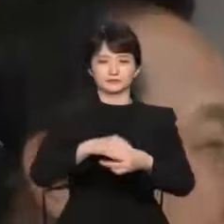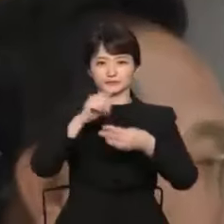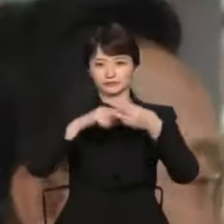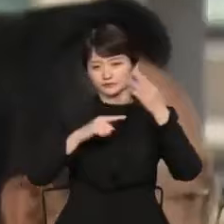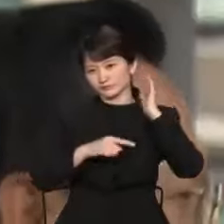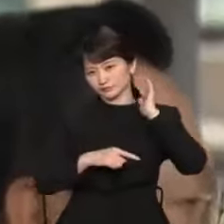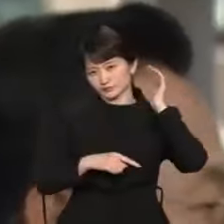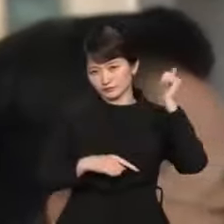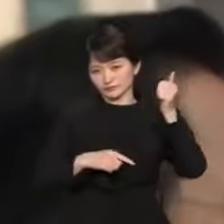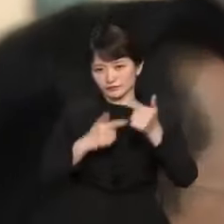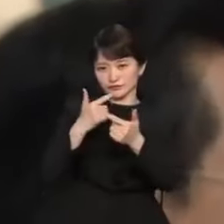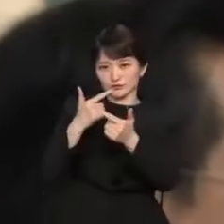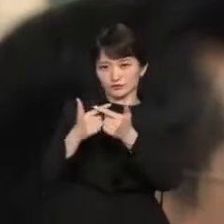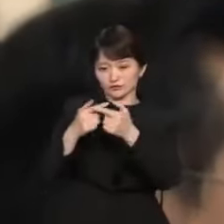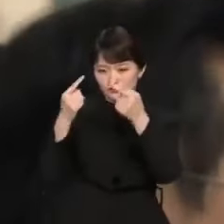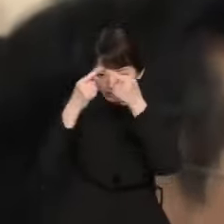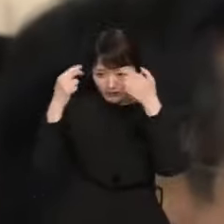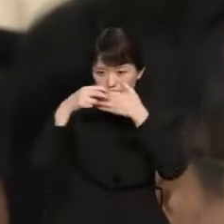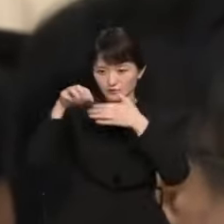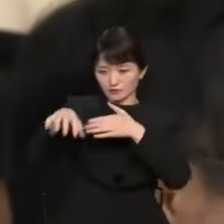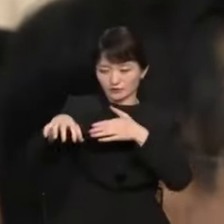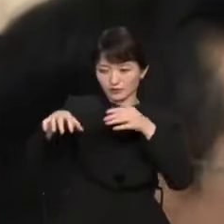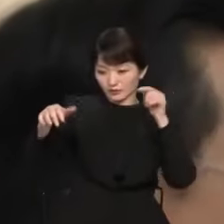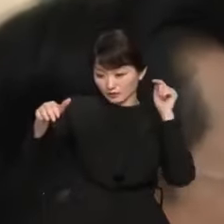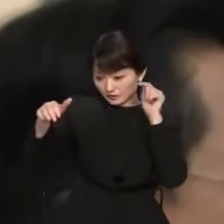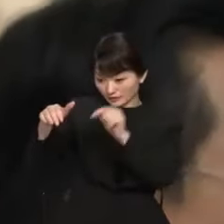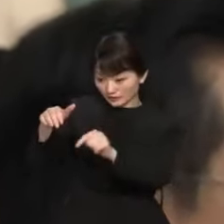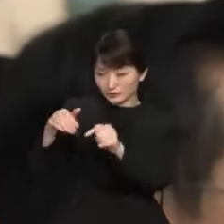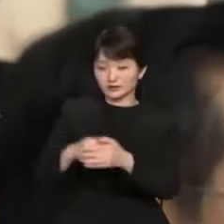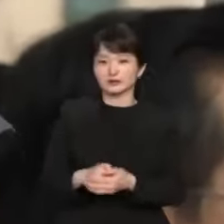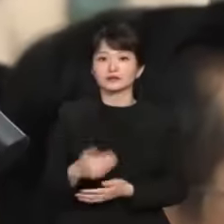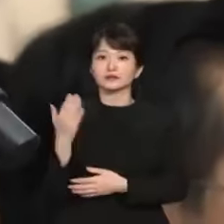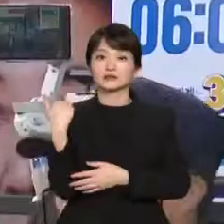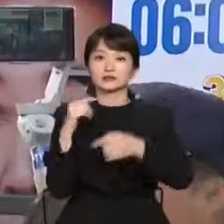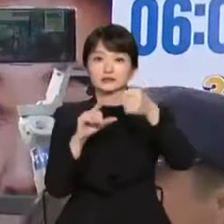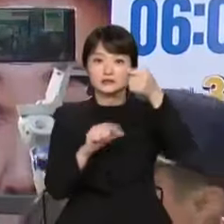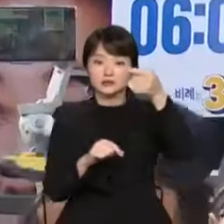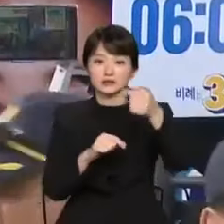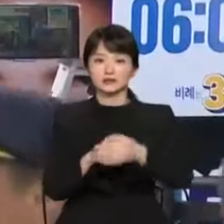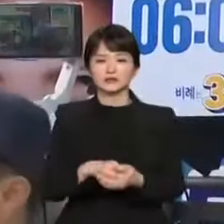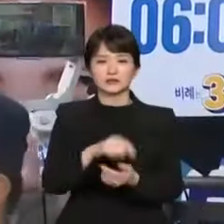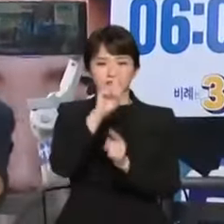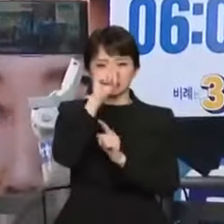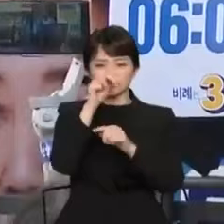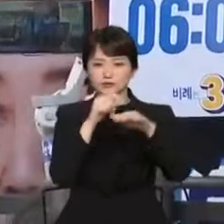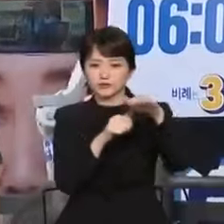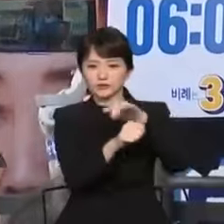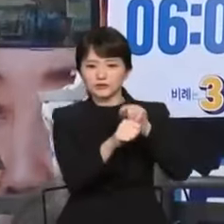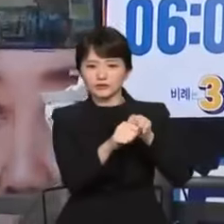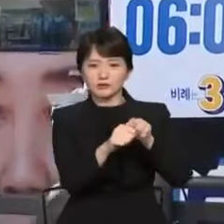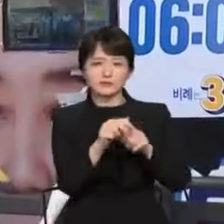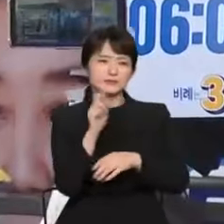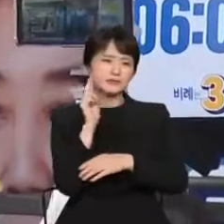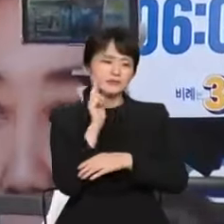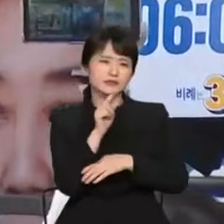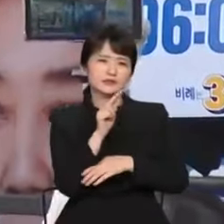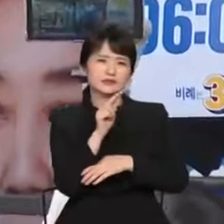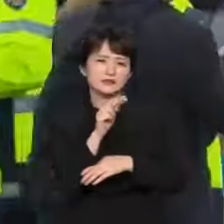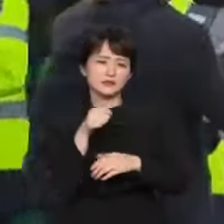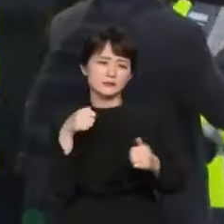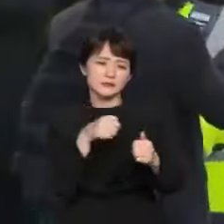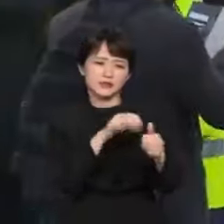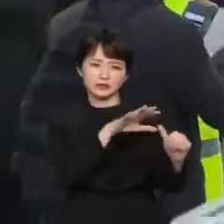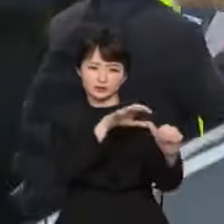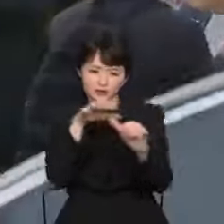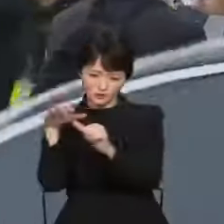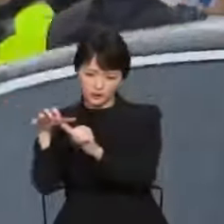부산대병원 권역외상센터를 찾아가 지난 1월 이재명 대표의 비극적 정치 테러까지 선거에 소환했다며 윤 대통령은